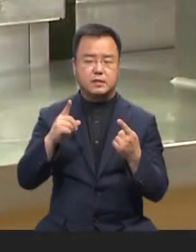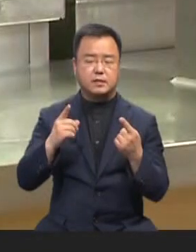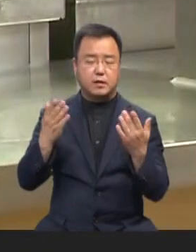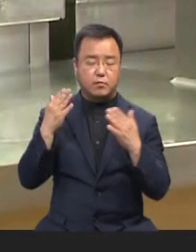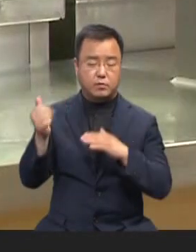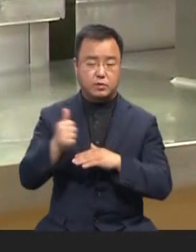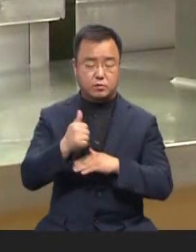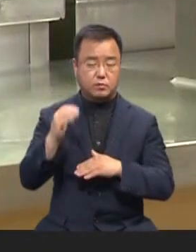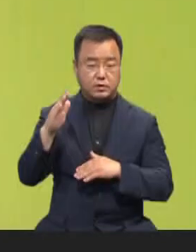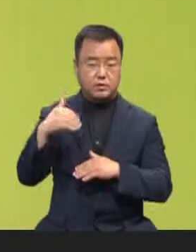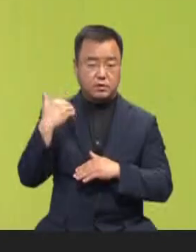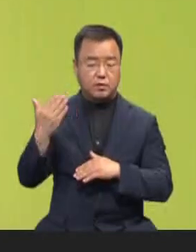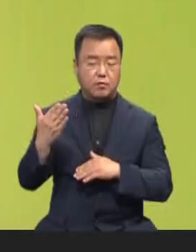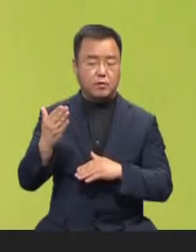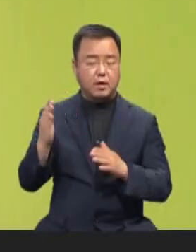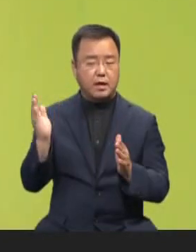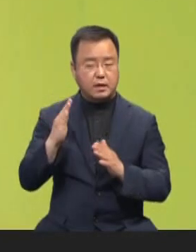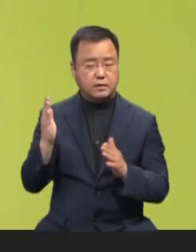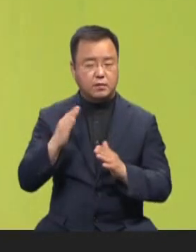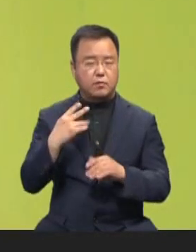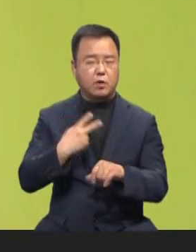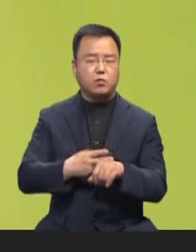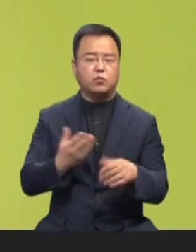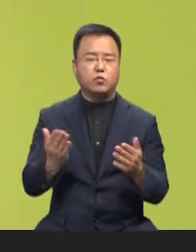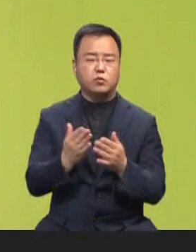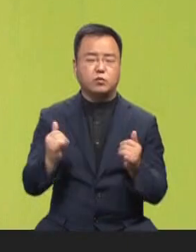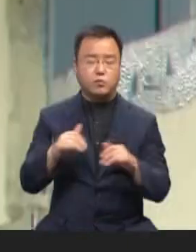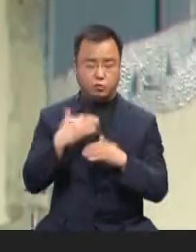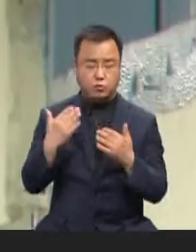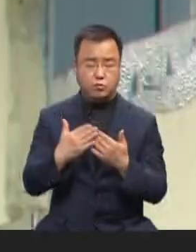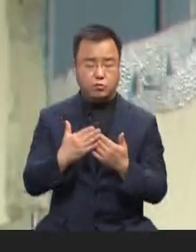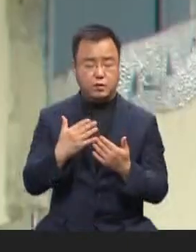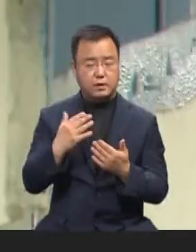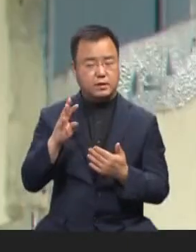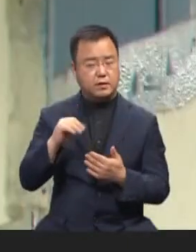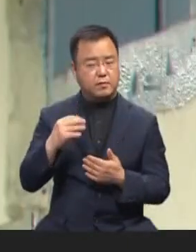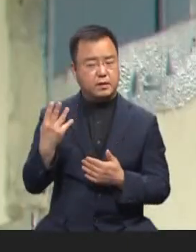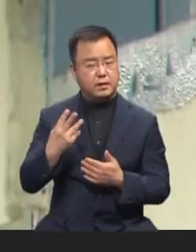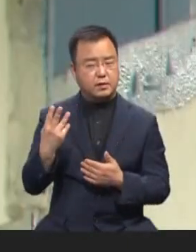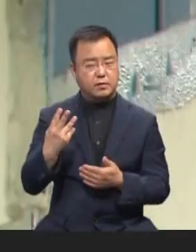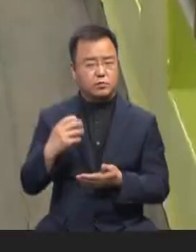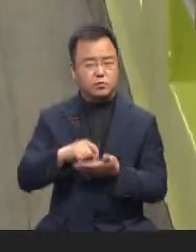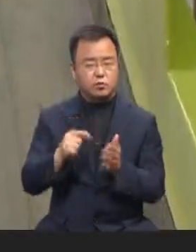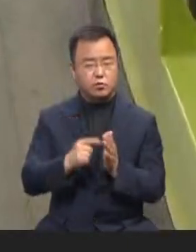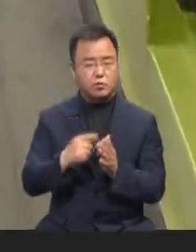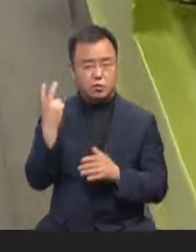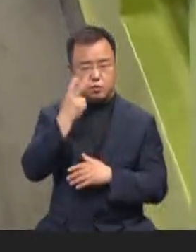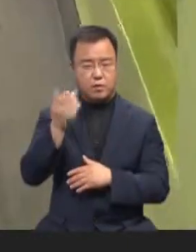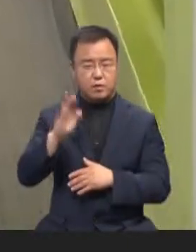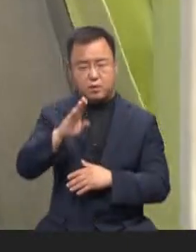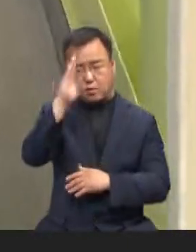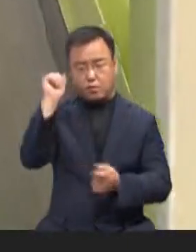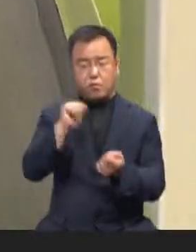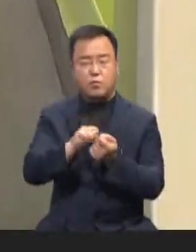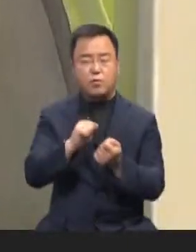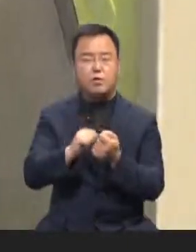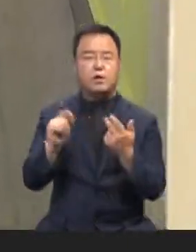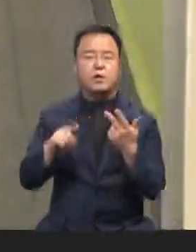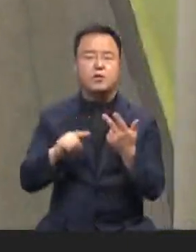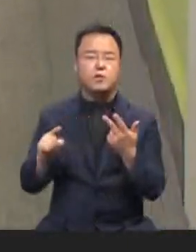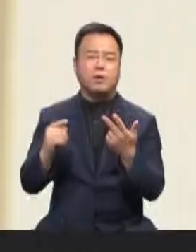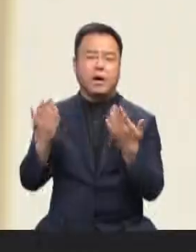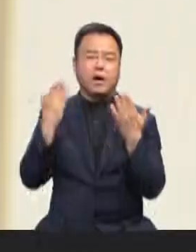4000명 교직원 4천 3백 명 정도가 검사를 받았는데 확진 자는 모두 일곱 명입니다 이 모두 학교 바깥에서